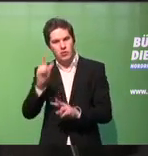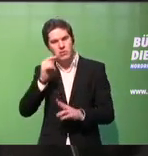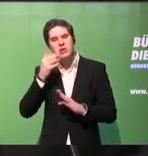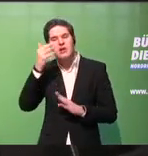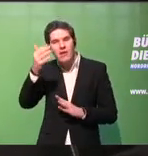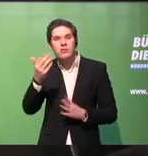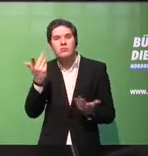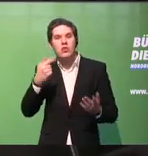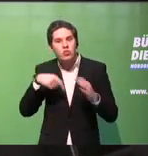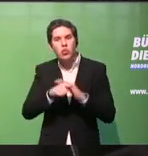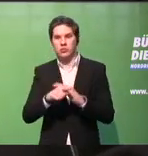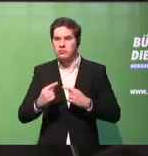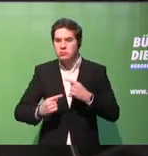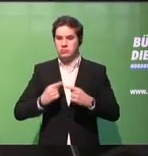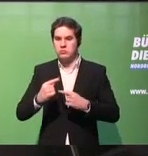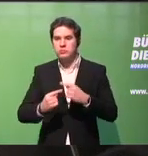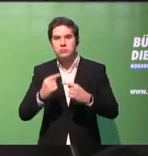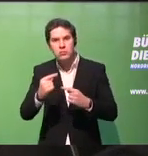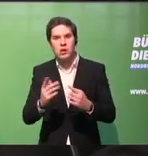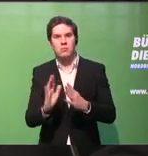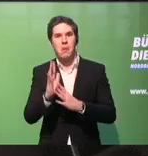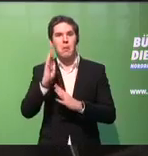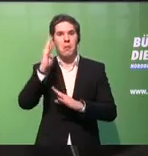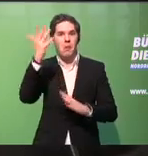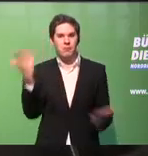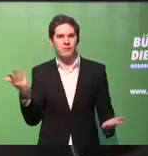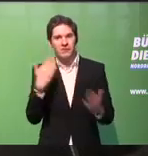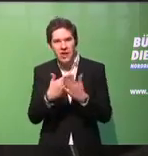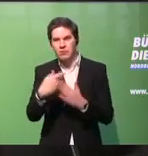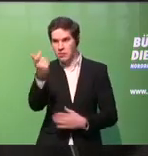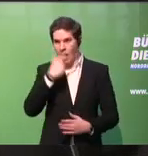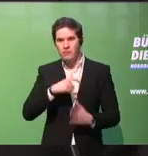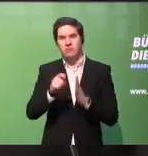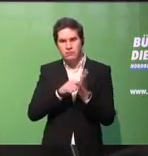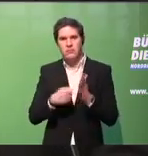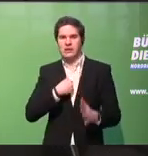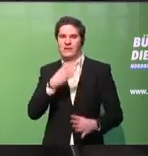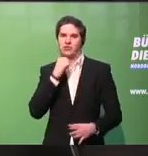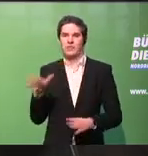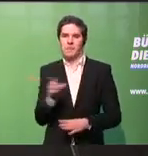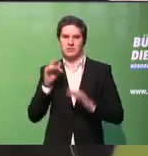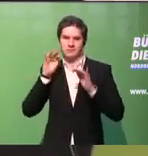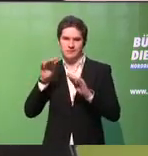entsteht beim Gehen. Mit eurem Votum möchte ich dabei einige Schritte mitgestalten.